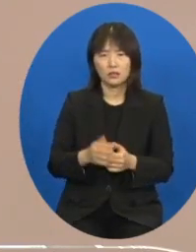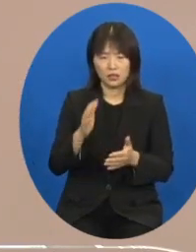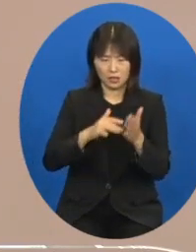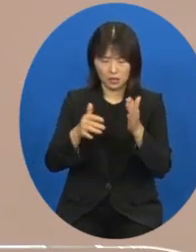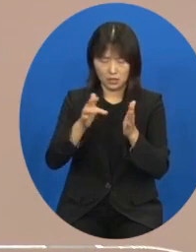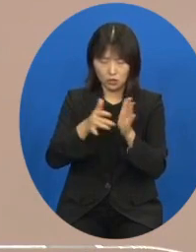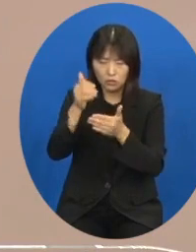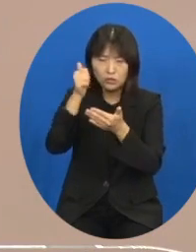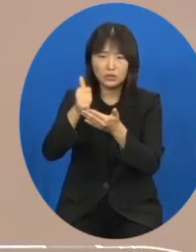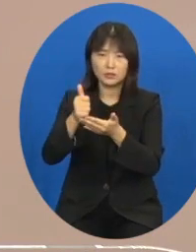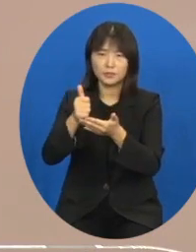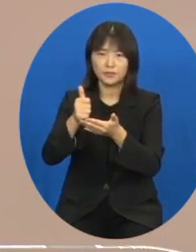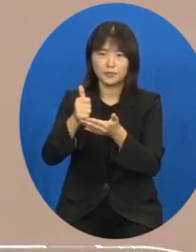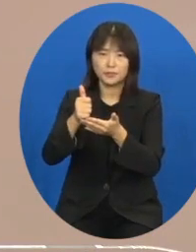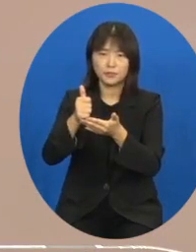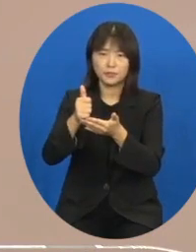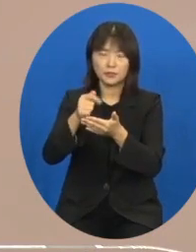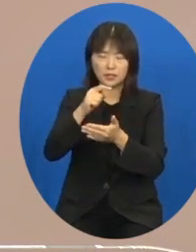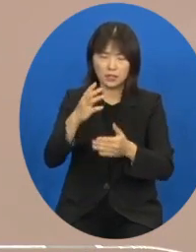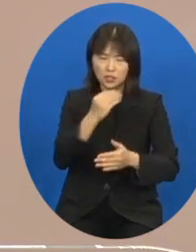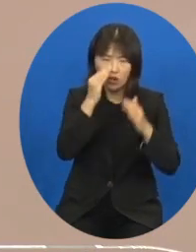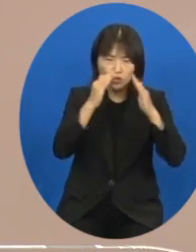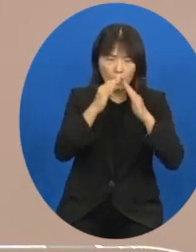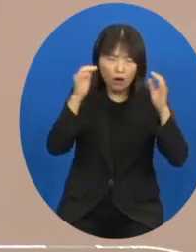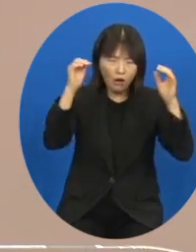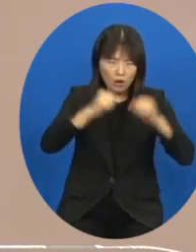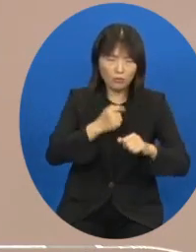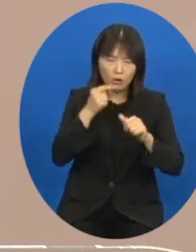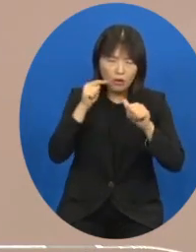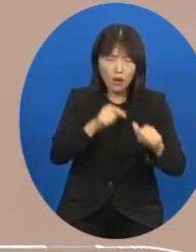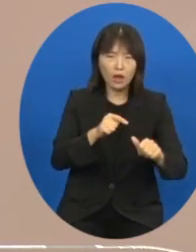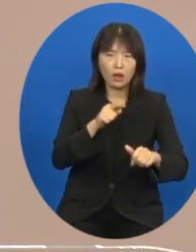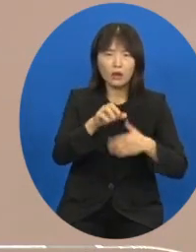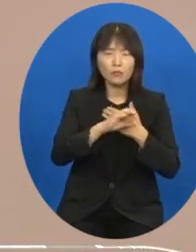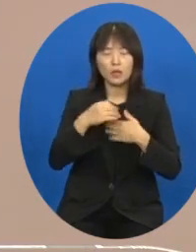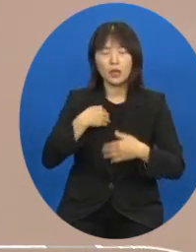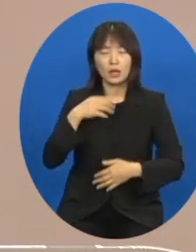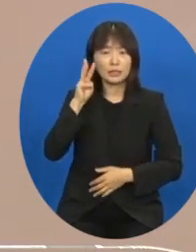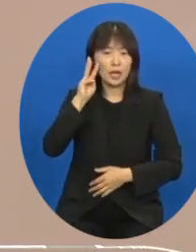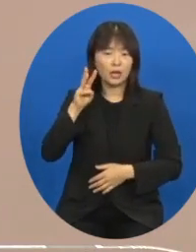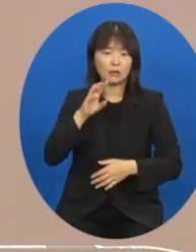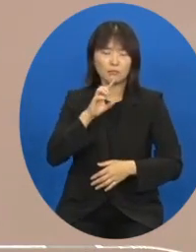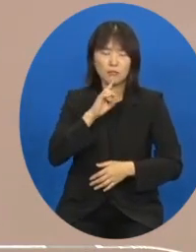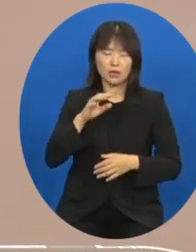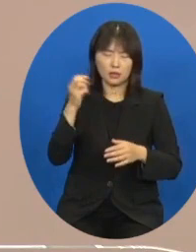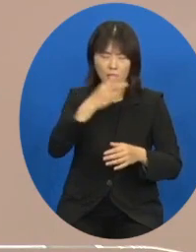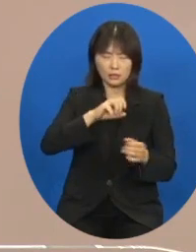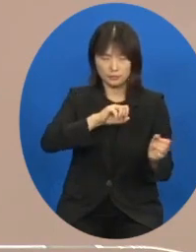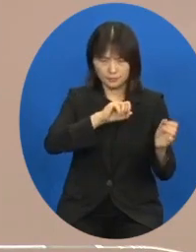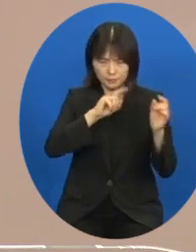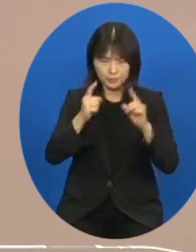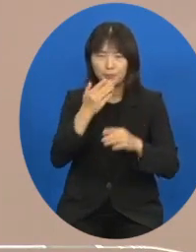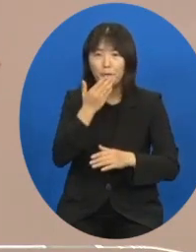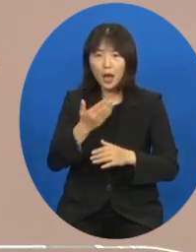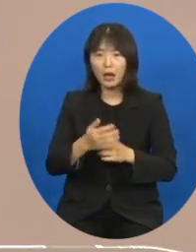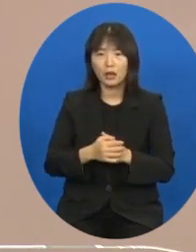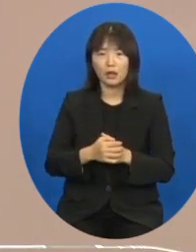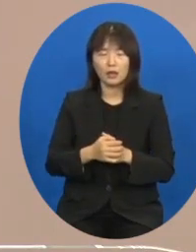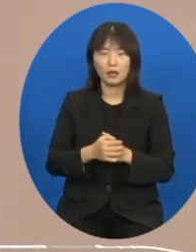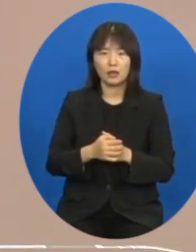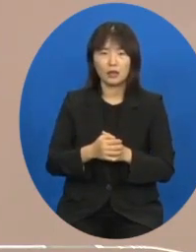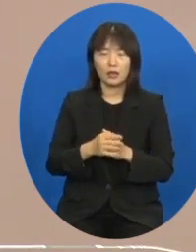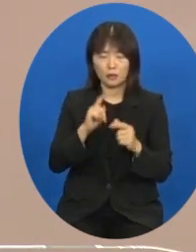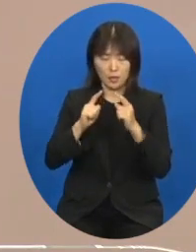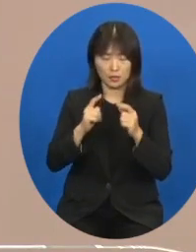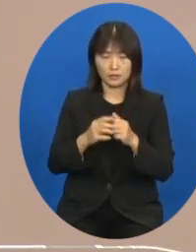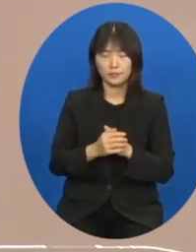예수님께서 이 성전을 허물어라. 그러면 내가 사흘 만에 다시 세우겠다. 그렇게